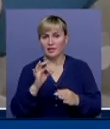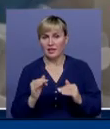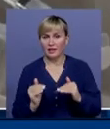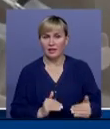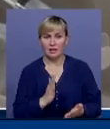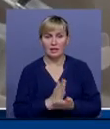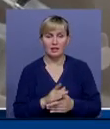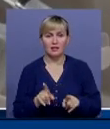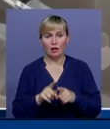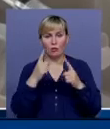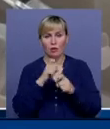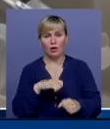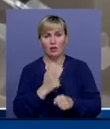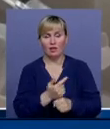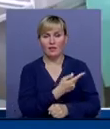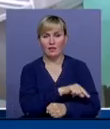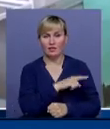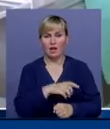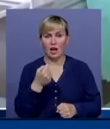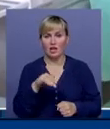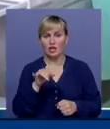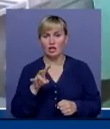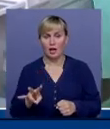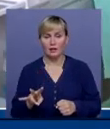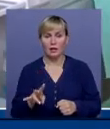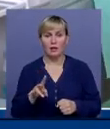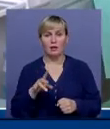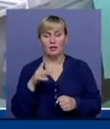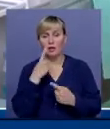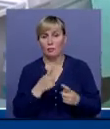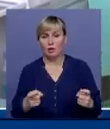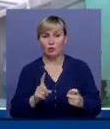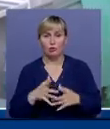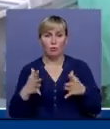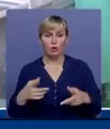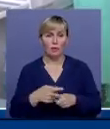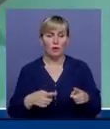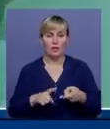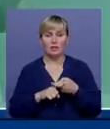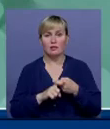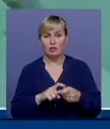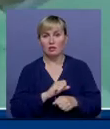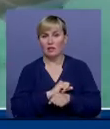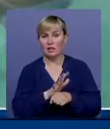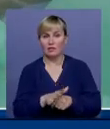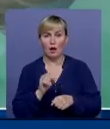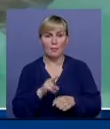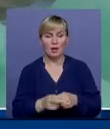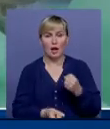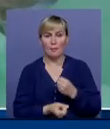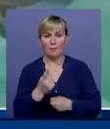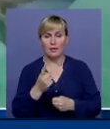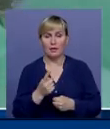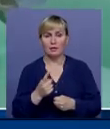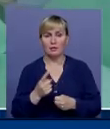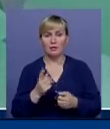заявление сделала главный санитарный врач страны Айжан Исмагамбетова. Она сообщила, что больше половины зараженных COVID-19 в апреле обнаружены в